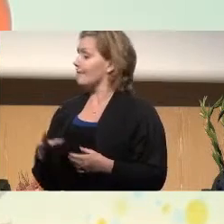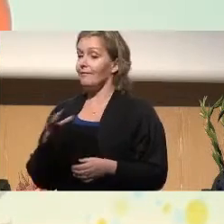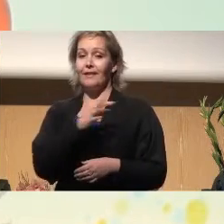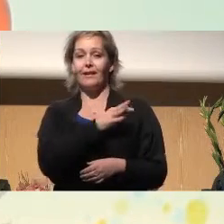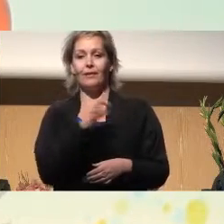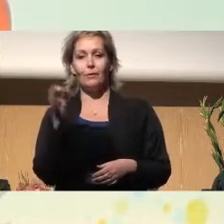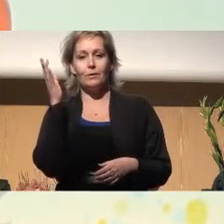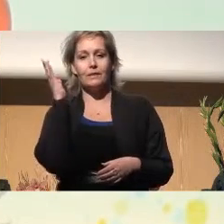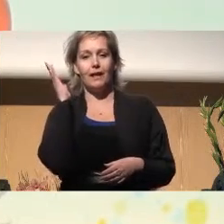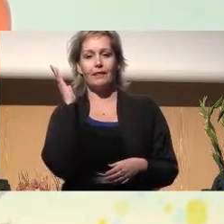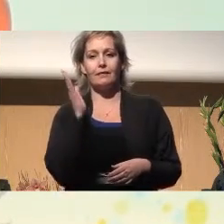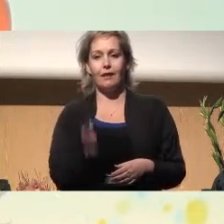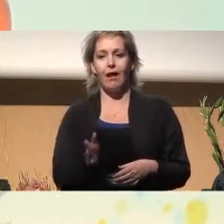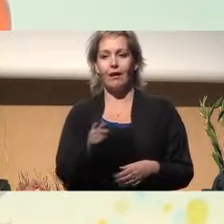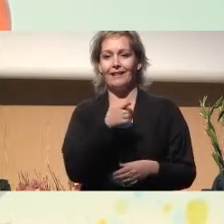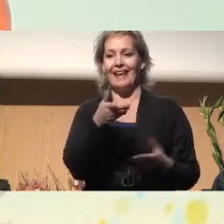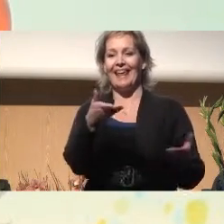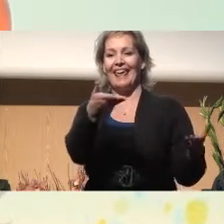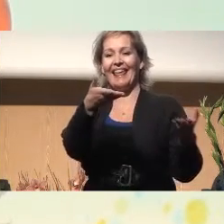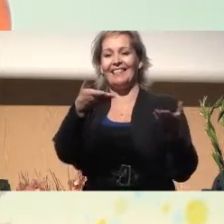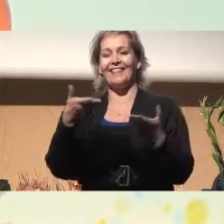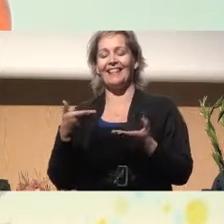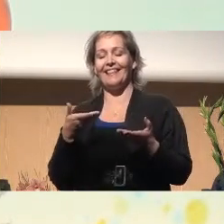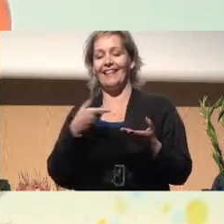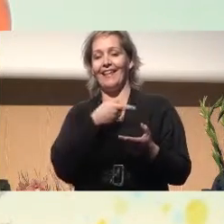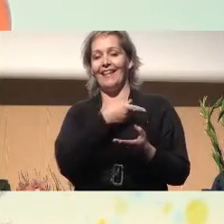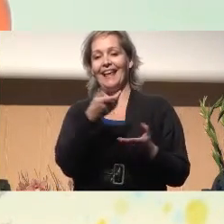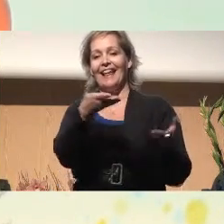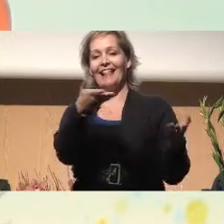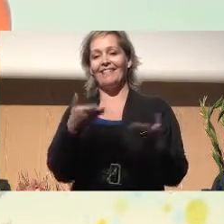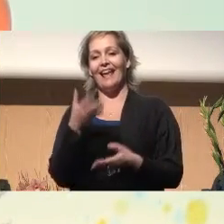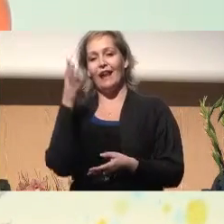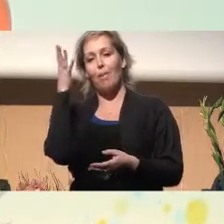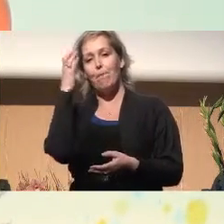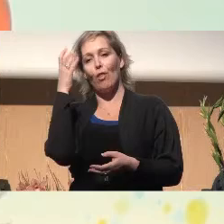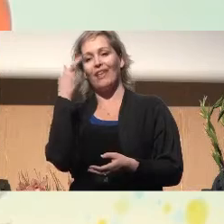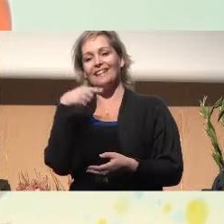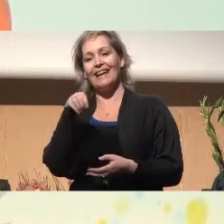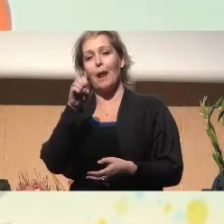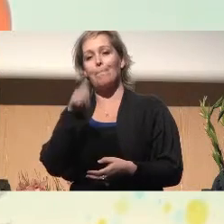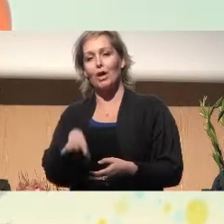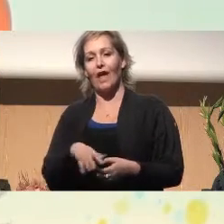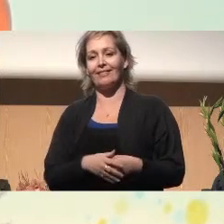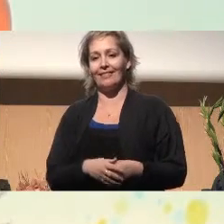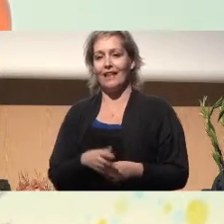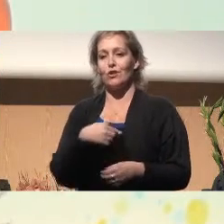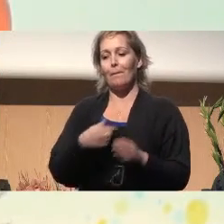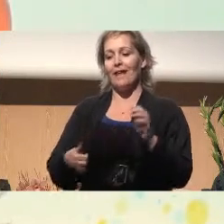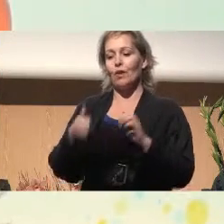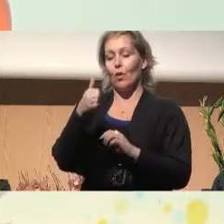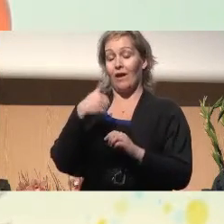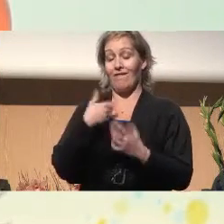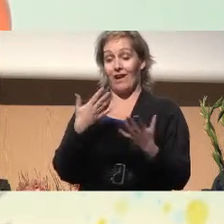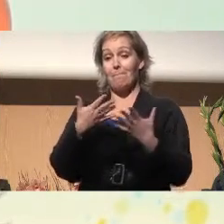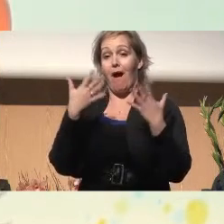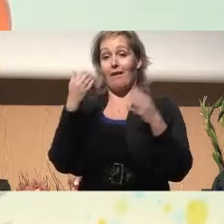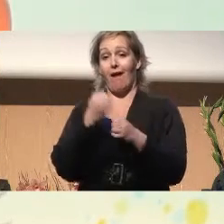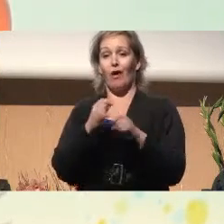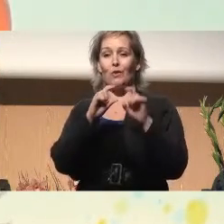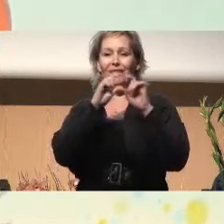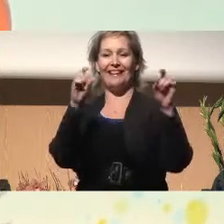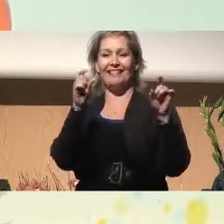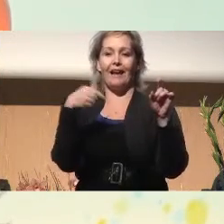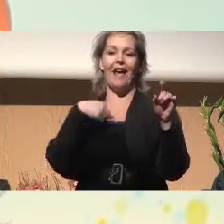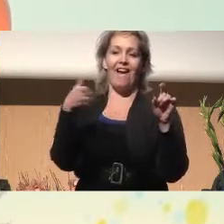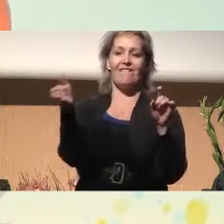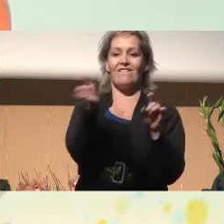Tusen takk for at dere inviterer bønder til byen. Så direktør har jeg da vært mange ganger, så den titlen har jeg